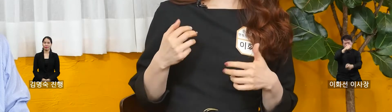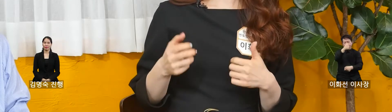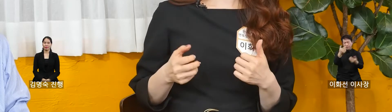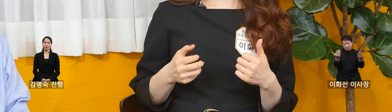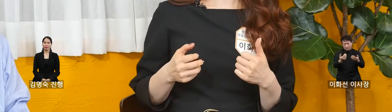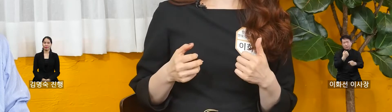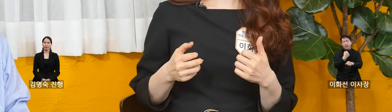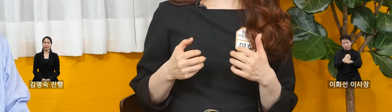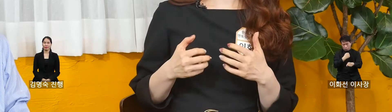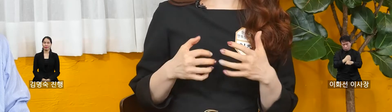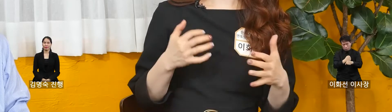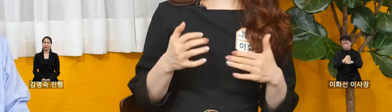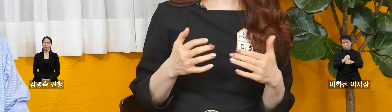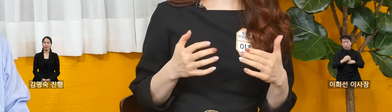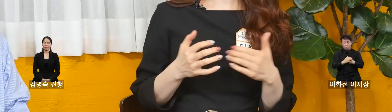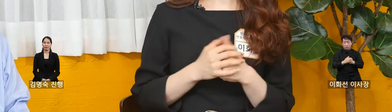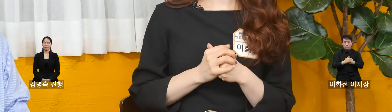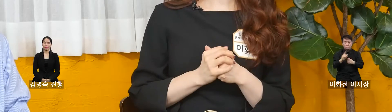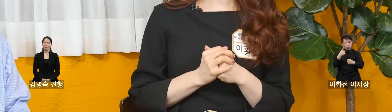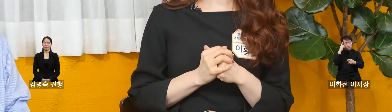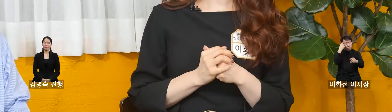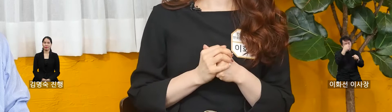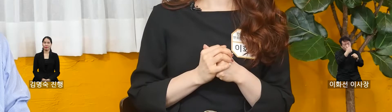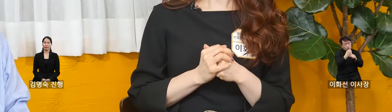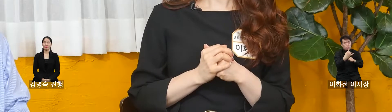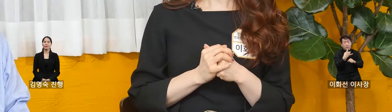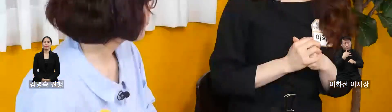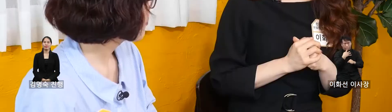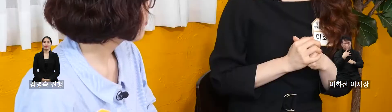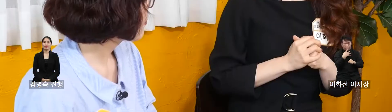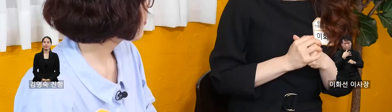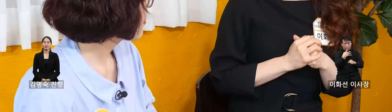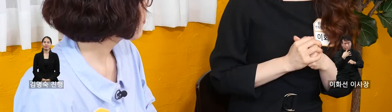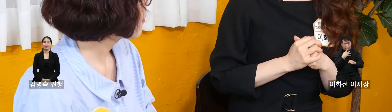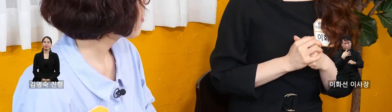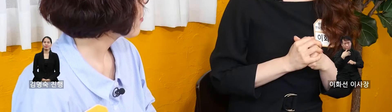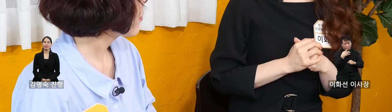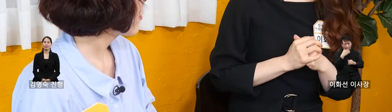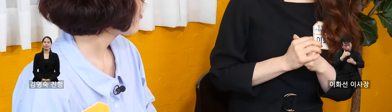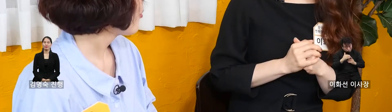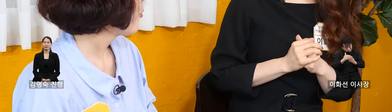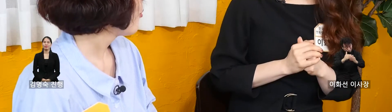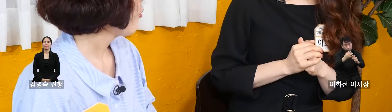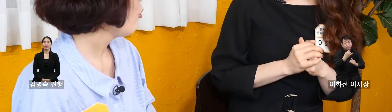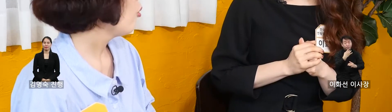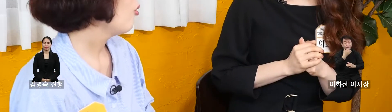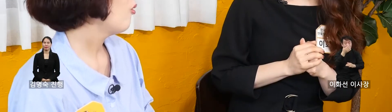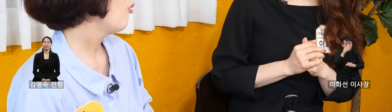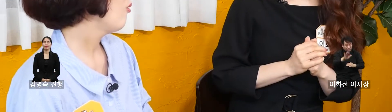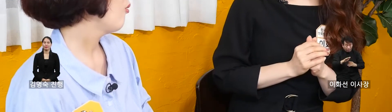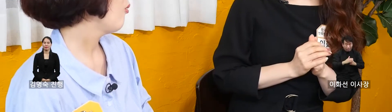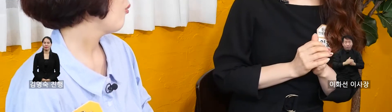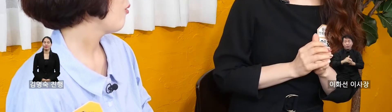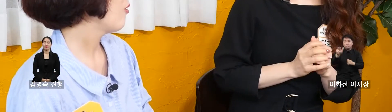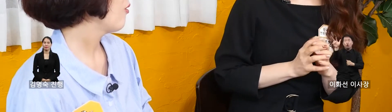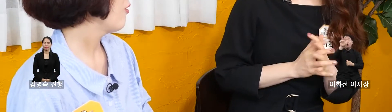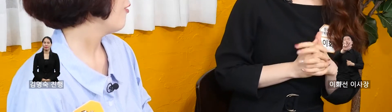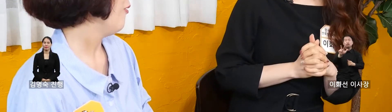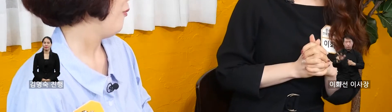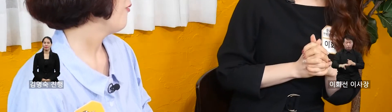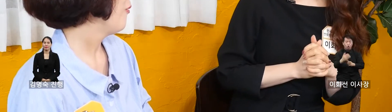그 지속적으로 하면서 어떤 연구도 했을 뿐인데 그 어떻게 알아보시고 전국에서